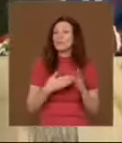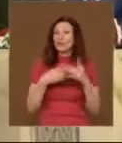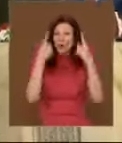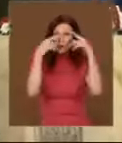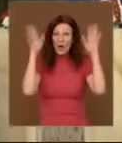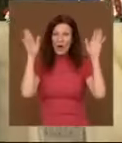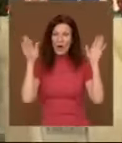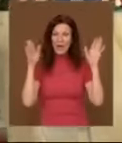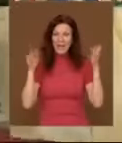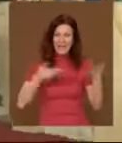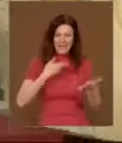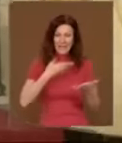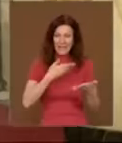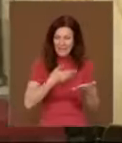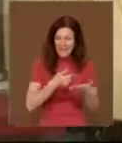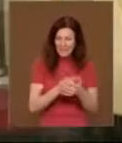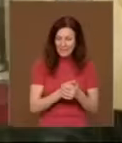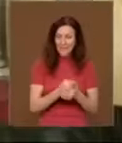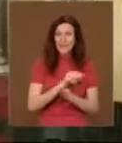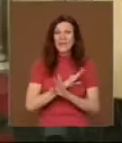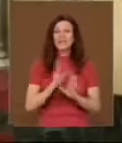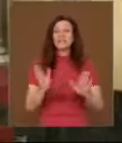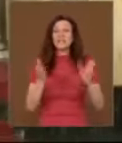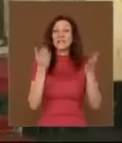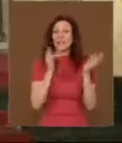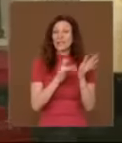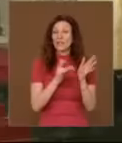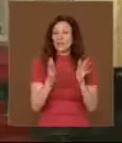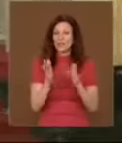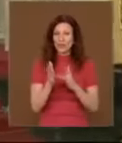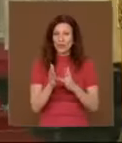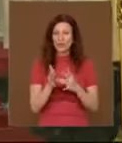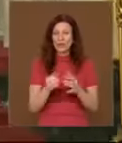според новозаветното повествование, Възкресението на Исус Христос